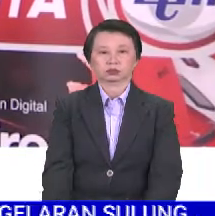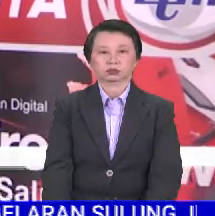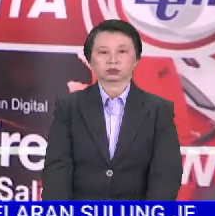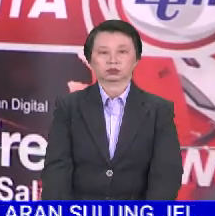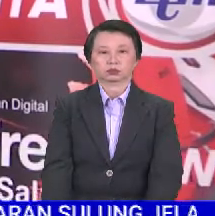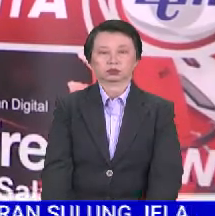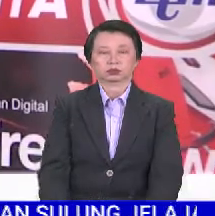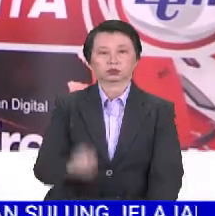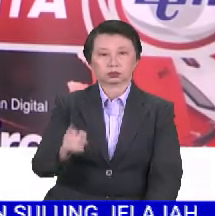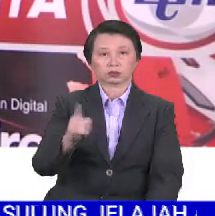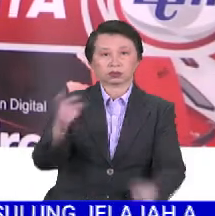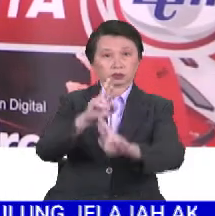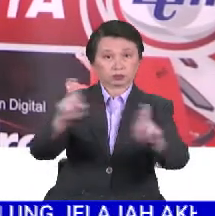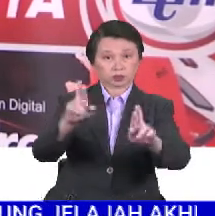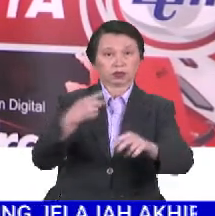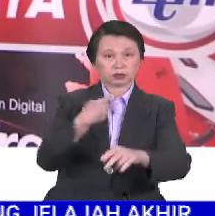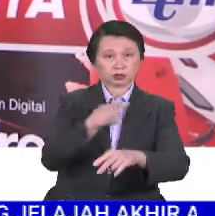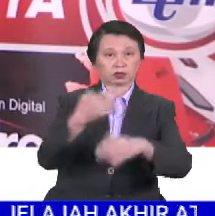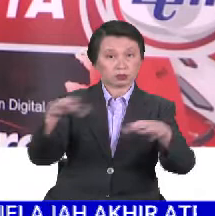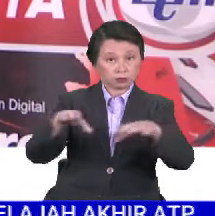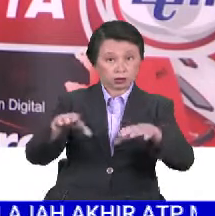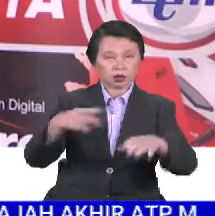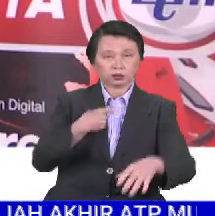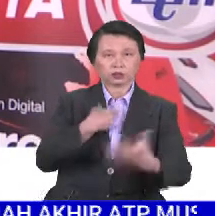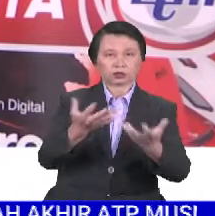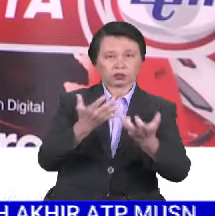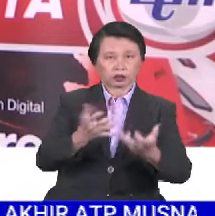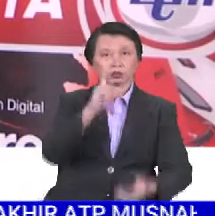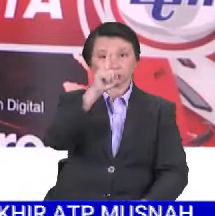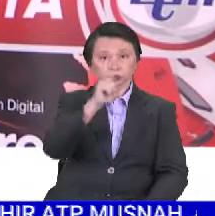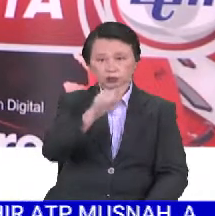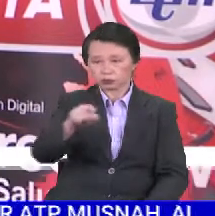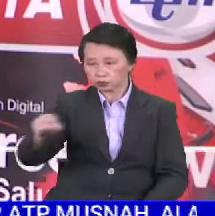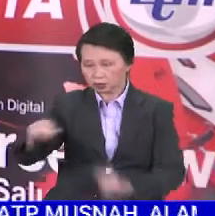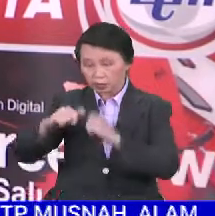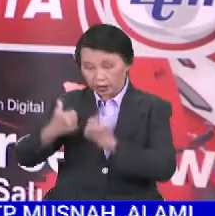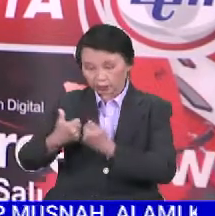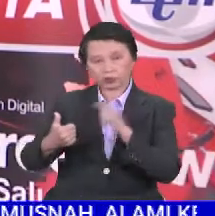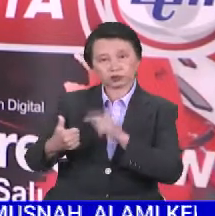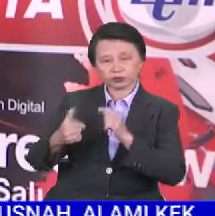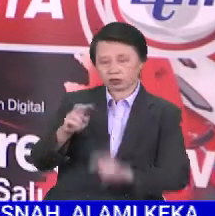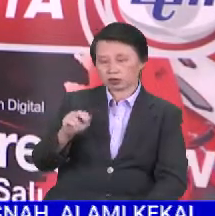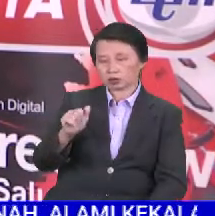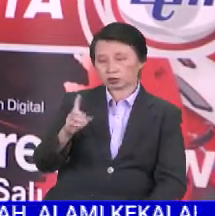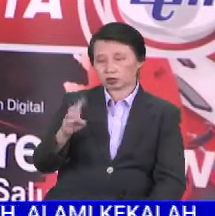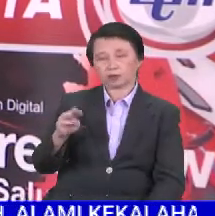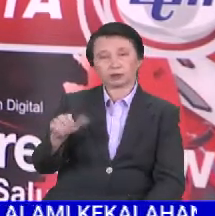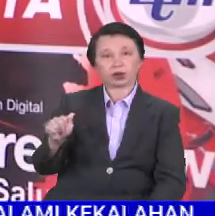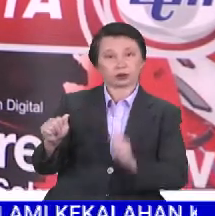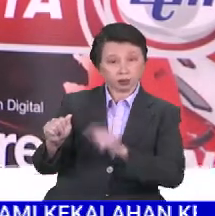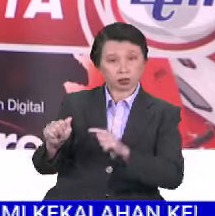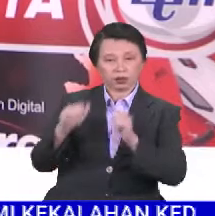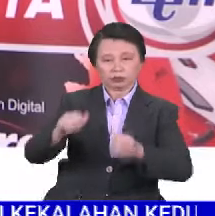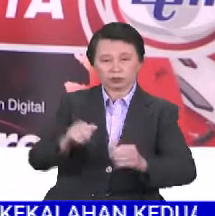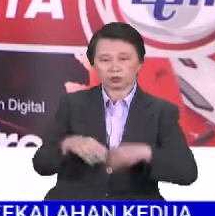Basically, ini adalah antara persiapan yang kita buat yang mana kita nak pastikan agensi melalui Pusat Kawalan Operasi Bencana ini